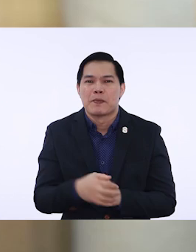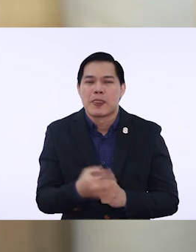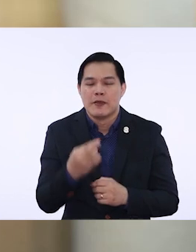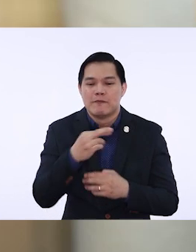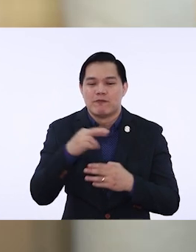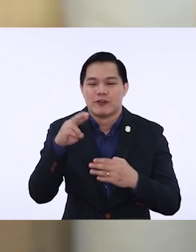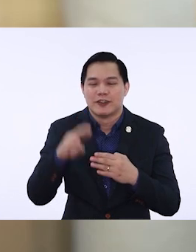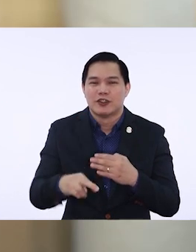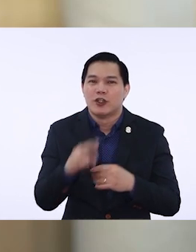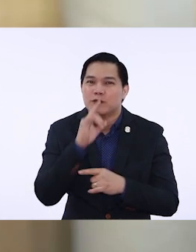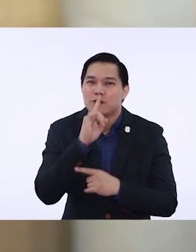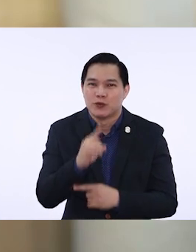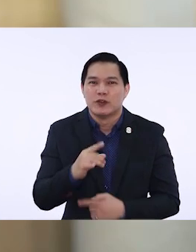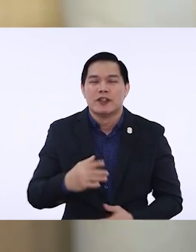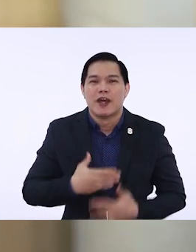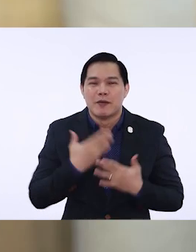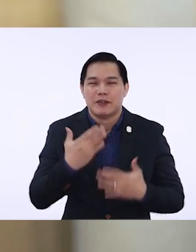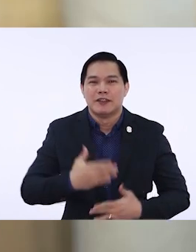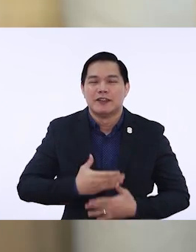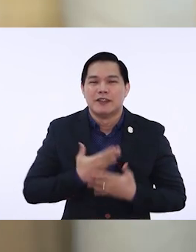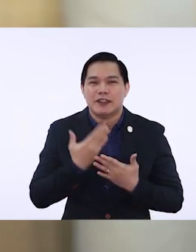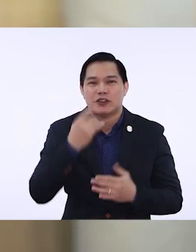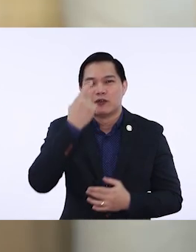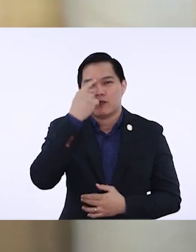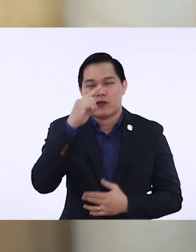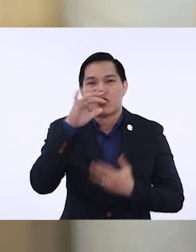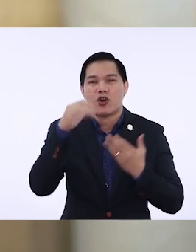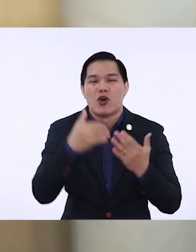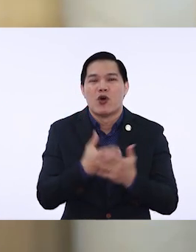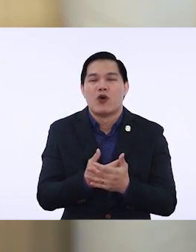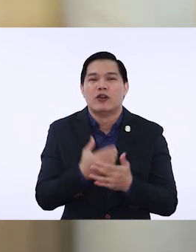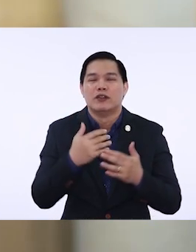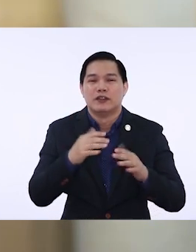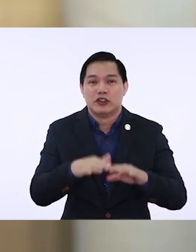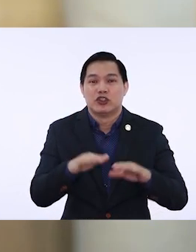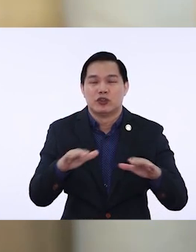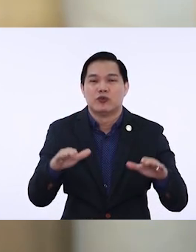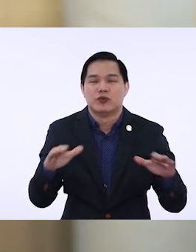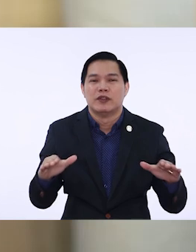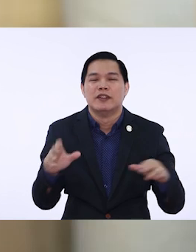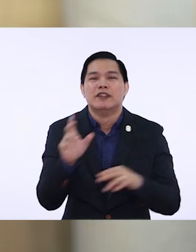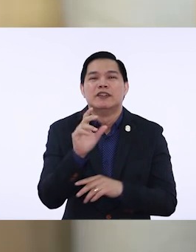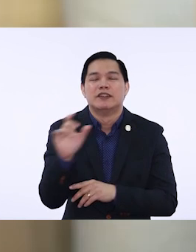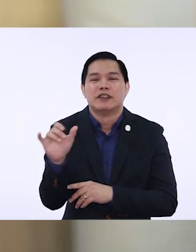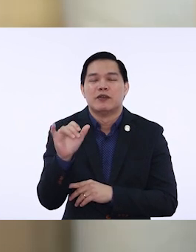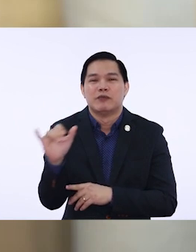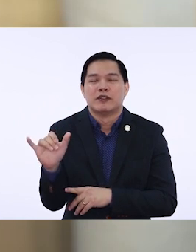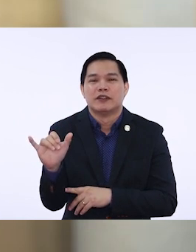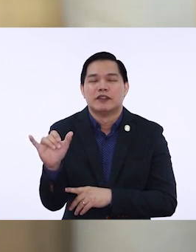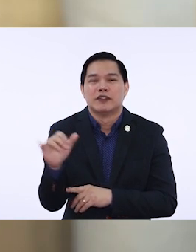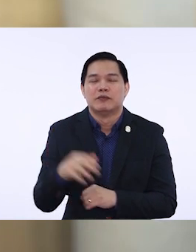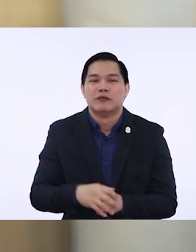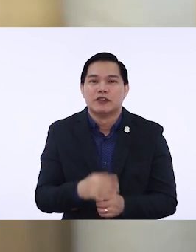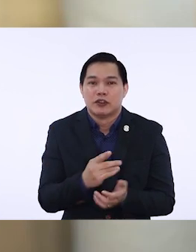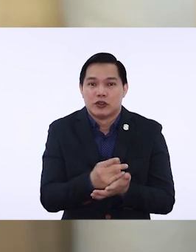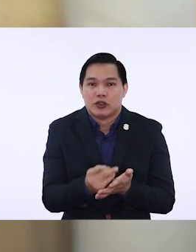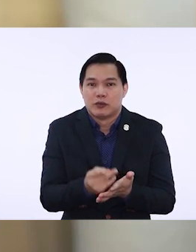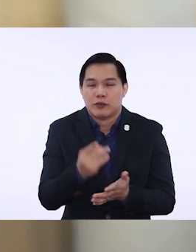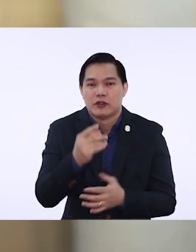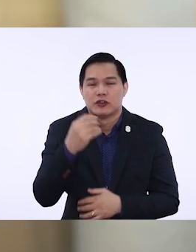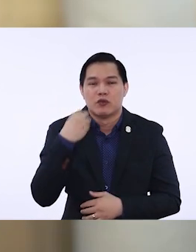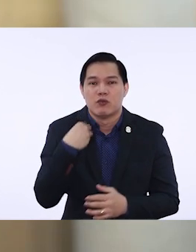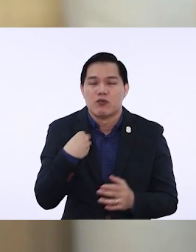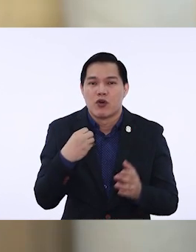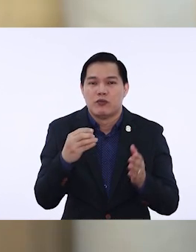po ito ng iba'yong kasiglahan sa lahat po ng mga bata, gayon din sa panig po ng mga